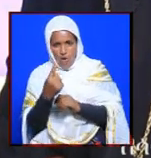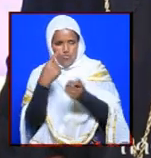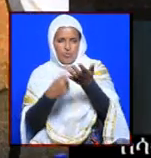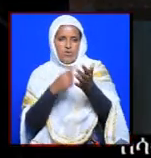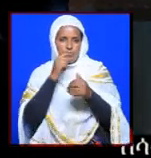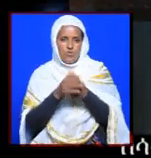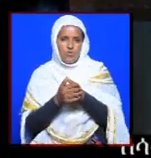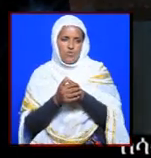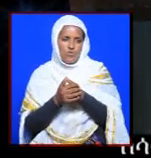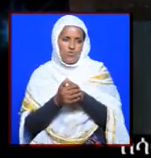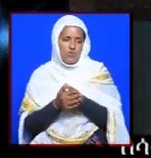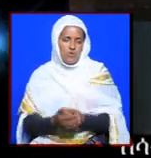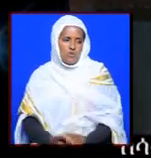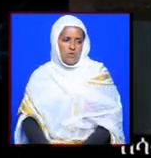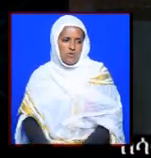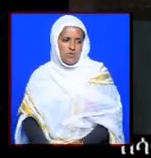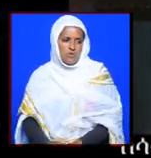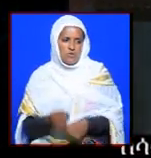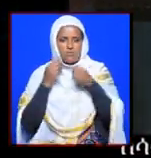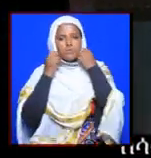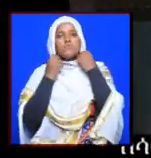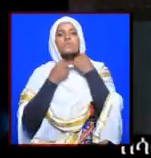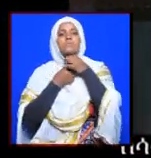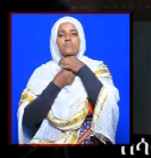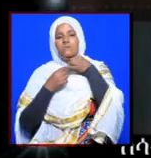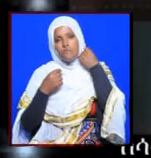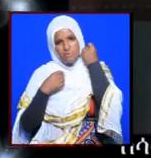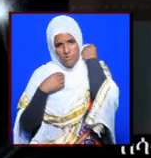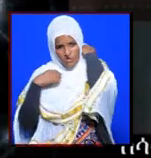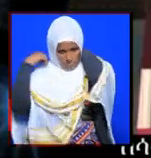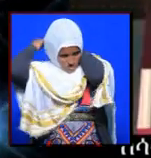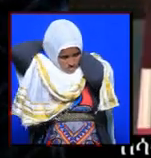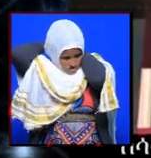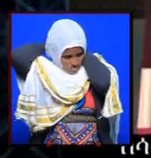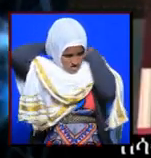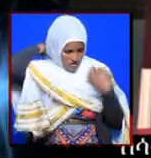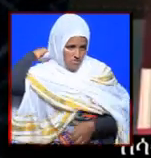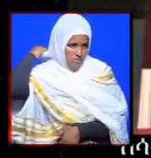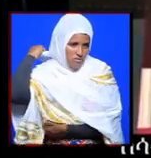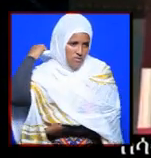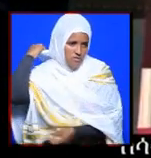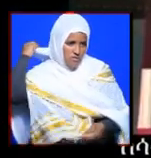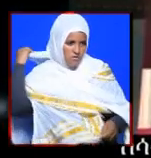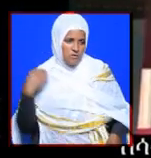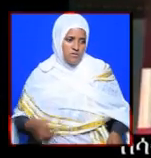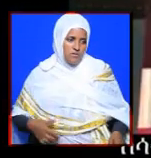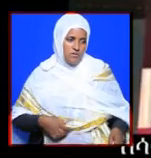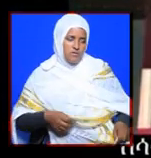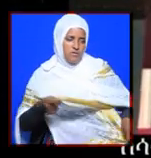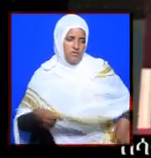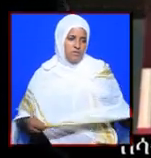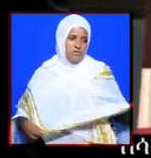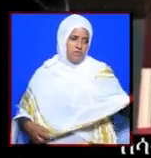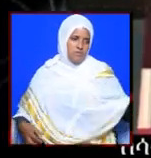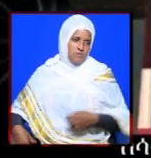አንዱ ይሄ ኢትዮጵያ የአፍሪካ ሃይማኖት እንድትሆን ስራ እየተሰራ ነው። ኦርቶዶክስ ሳትታደስ የአፍሪካ ቤተ ክርስቲያን